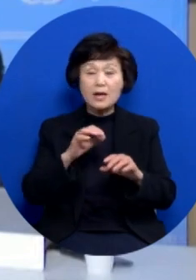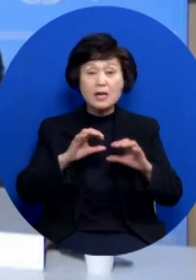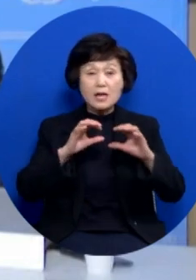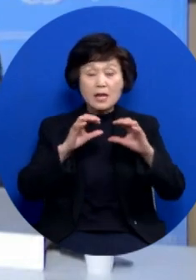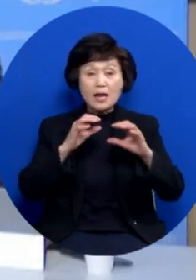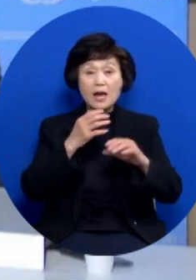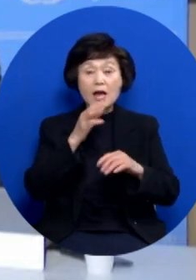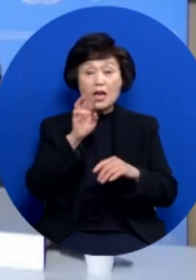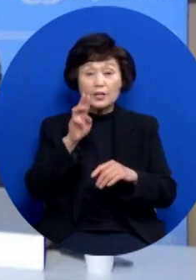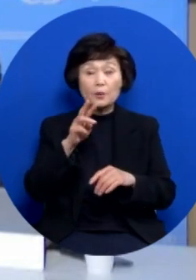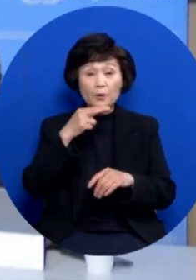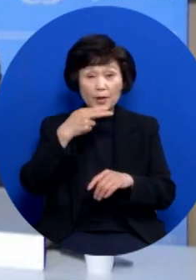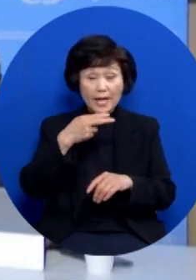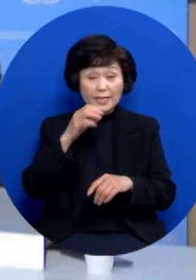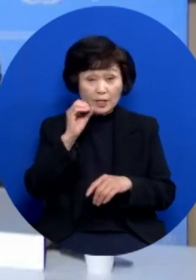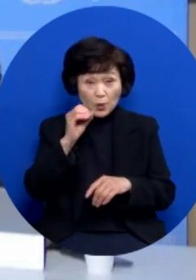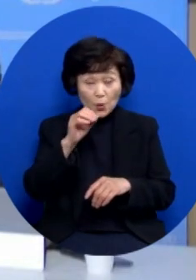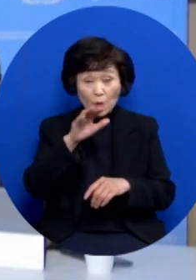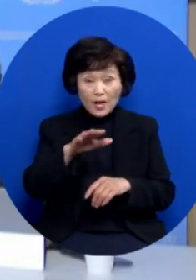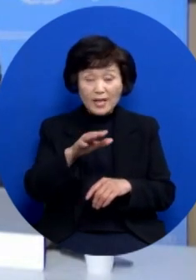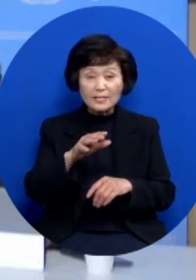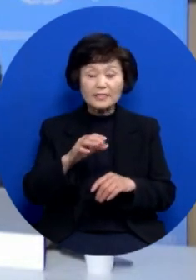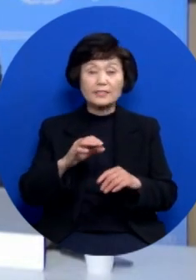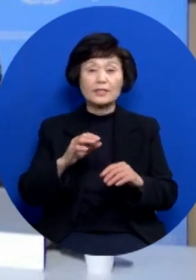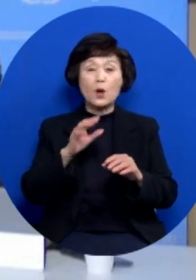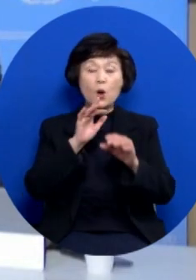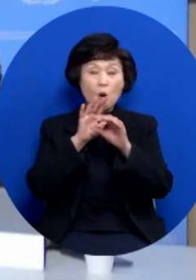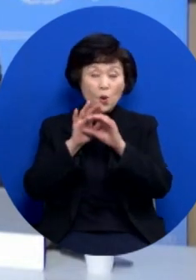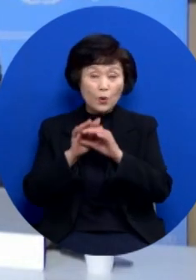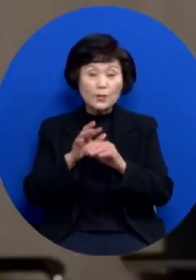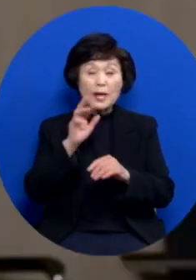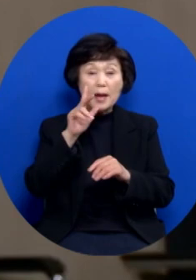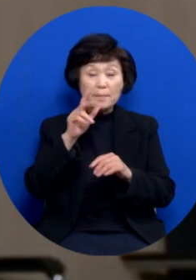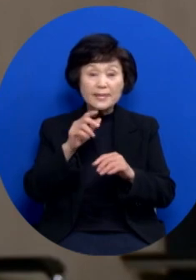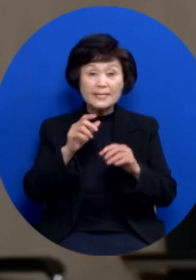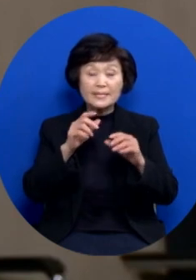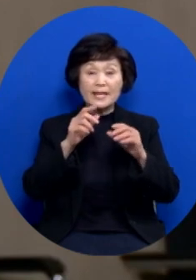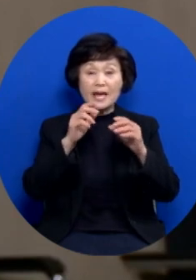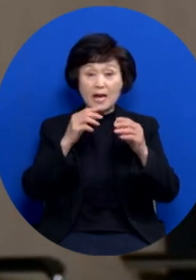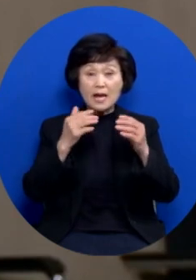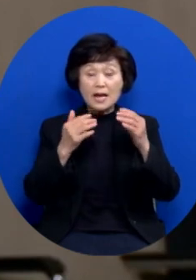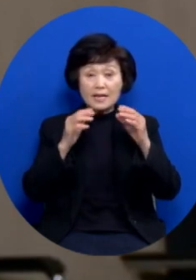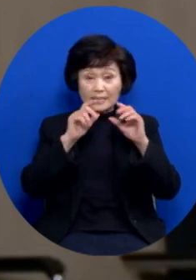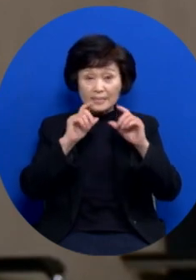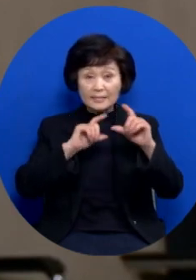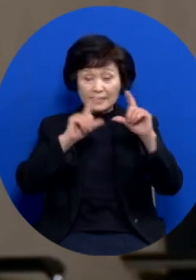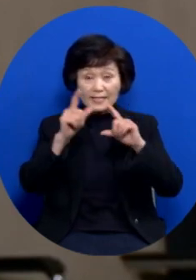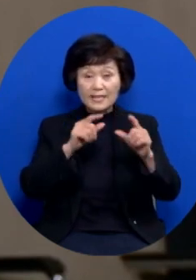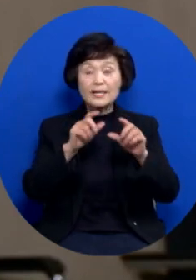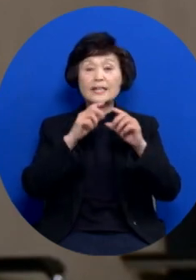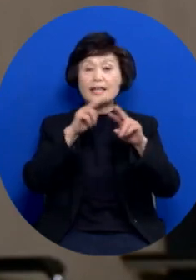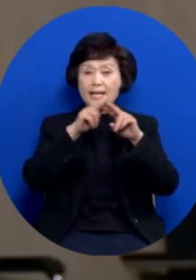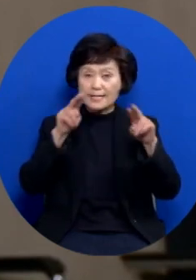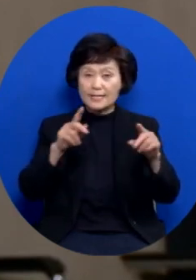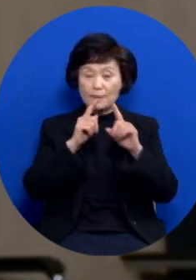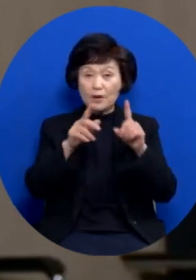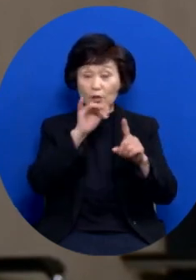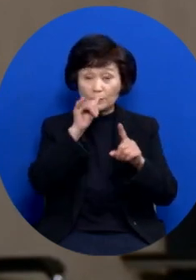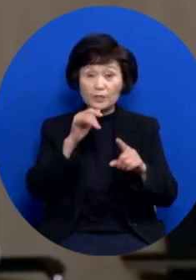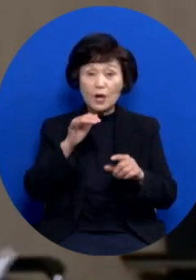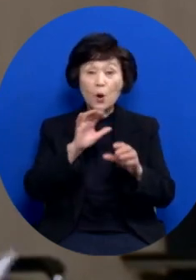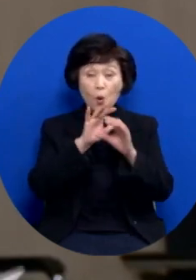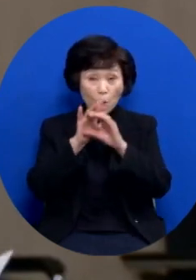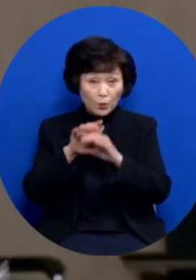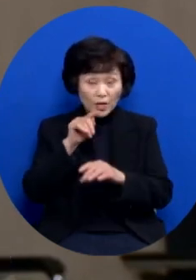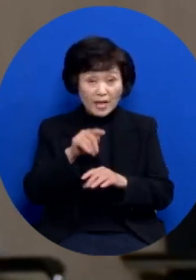세계보건기구는 올해 안에 코로나 비상사태 선언을 해제한다고 말할 수 있다고 확신한다고 전했습니다. 또 코로나를 계절 독감처럼 대할